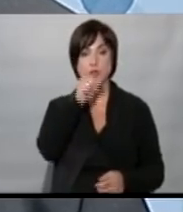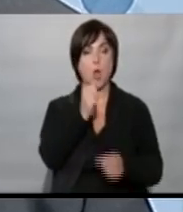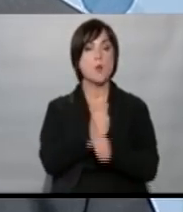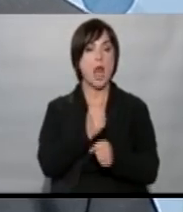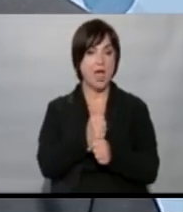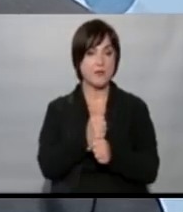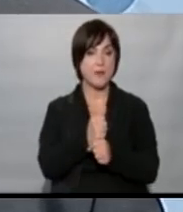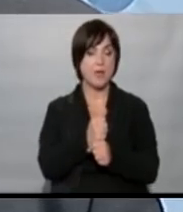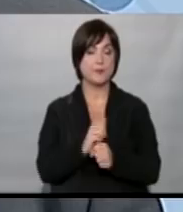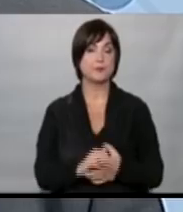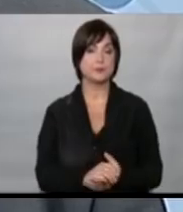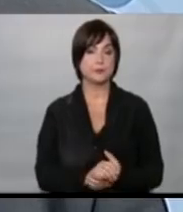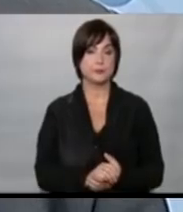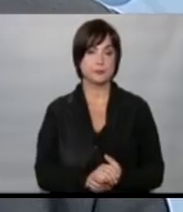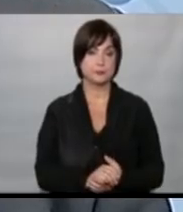правиме.